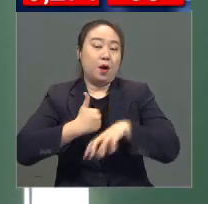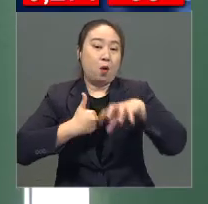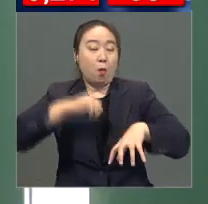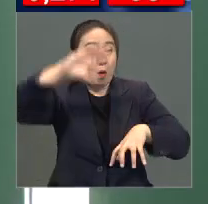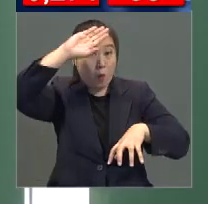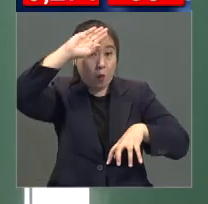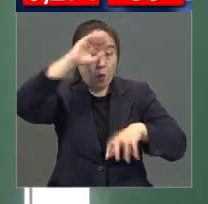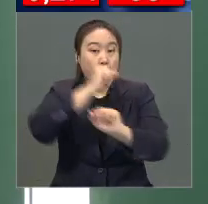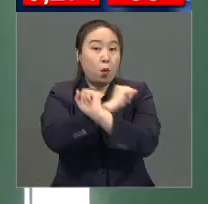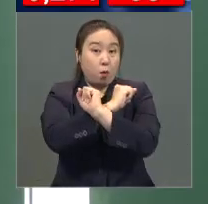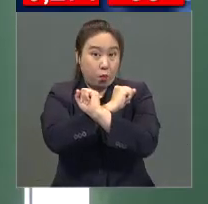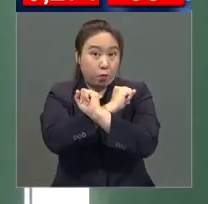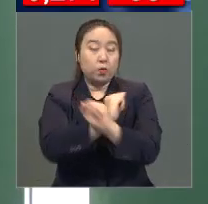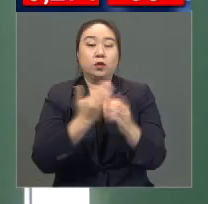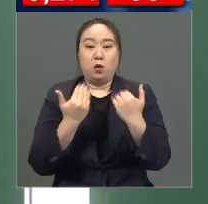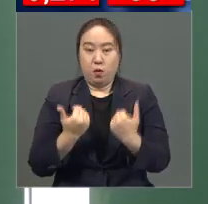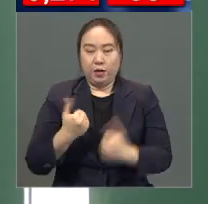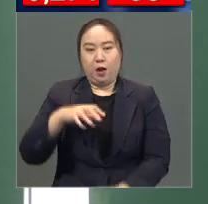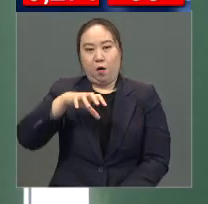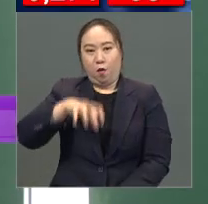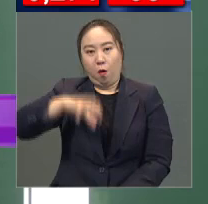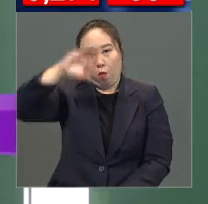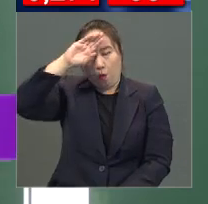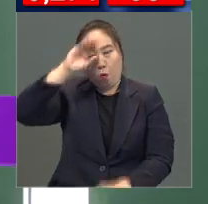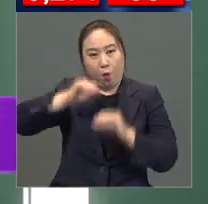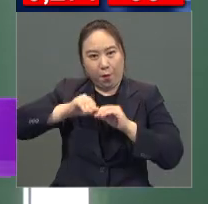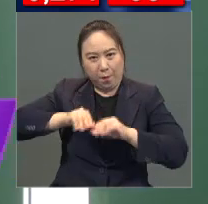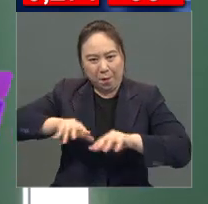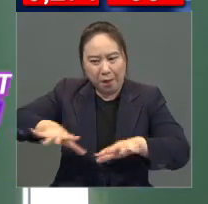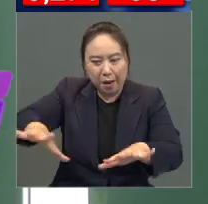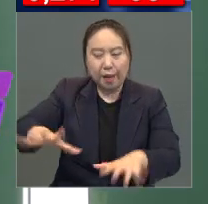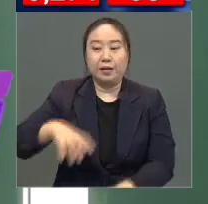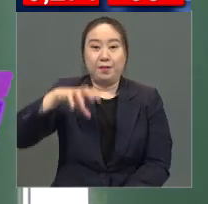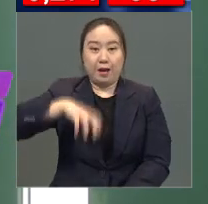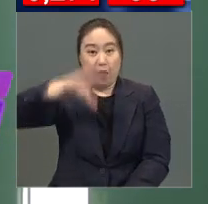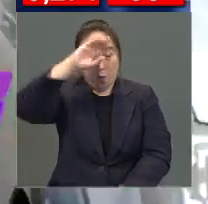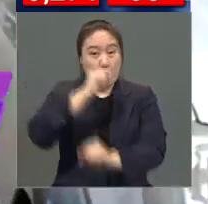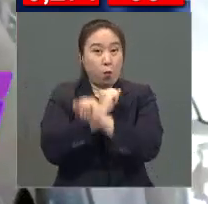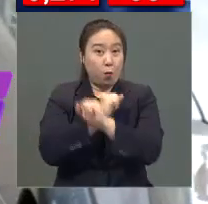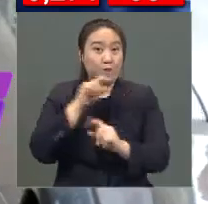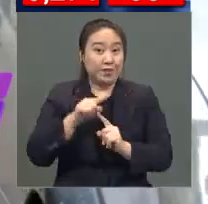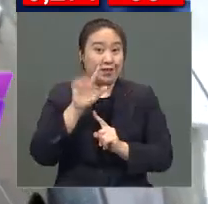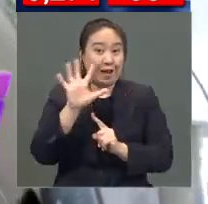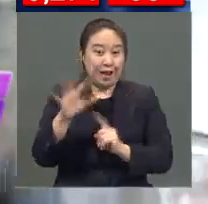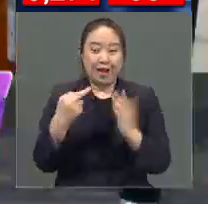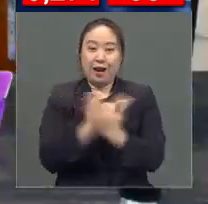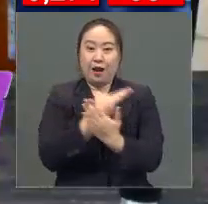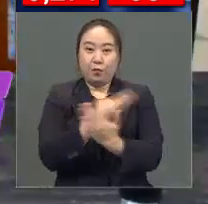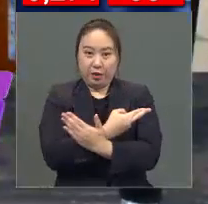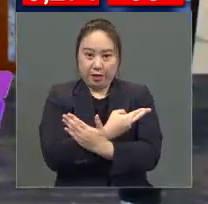กรมควบคุมโรคท่านก็กล่าวนะคะว่าทางกองระบาดวิทยาและสำนักงานป้องกันควบคุมโรคที่ 5จังหวัดราชบุรี